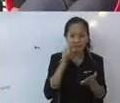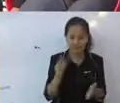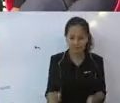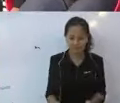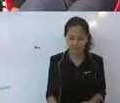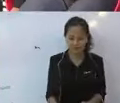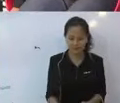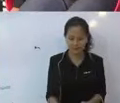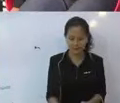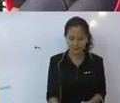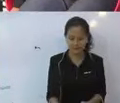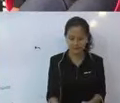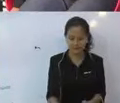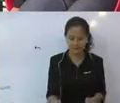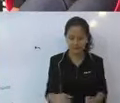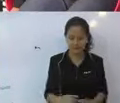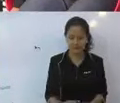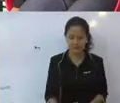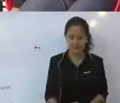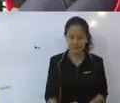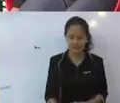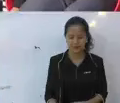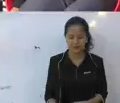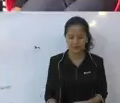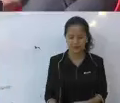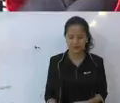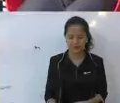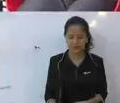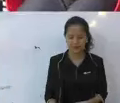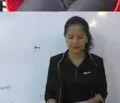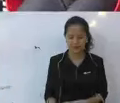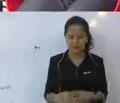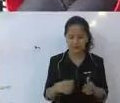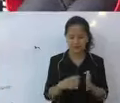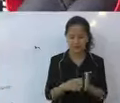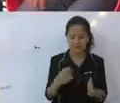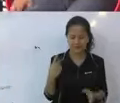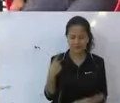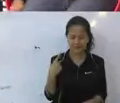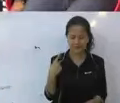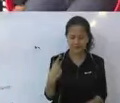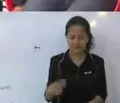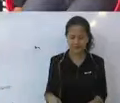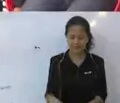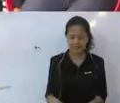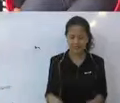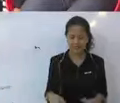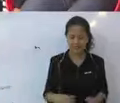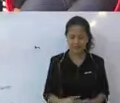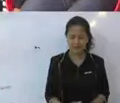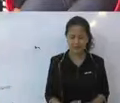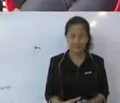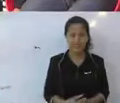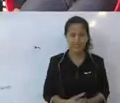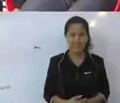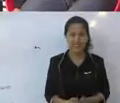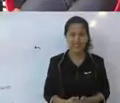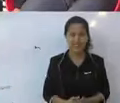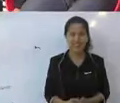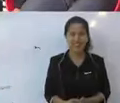si Rygen, naisip niya yon na parang ang taba-taba niya na. Oh, hiyang-hiya naman daw si...